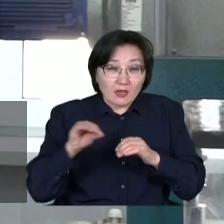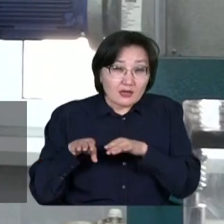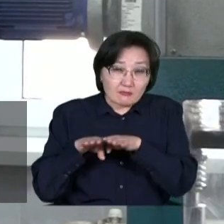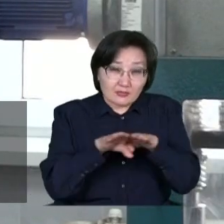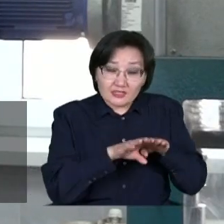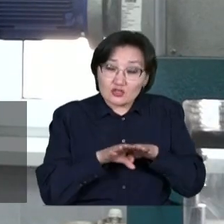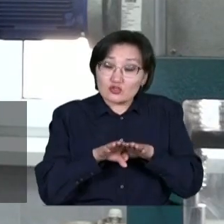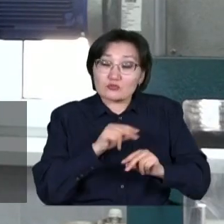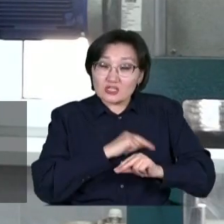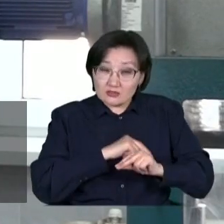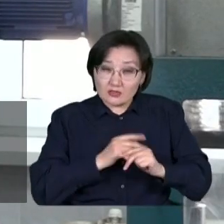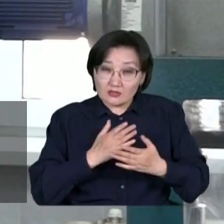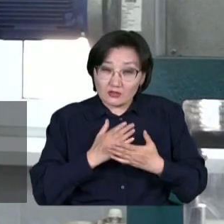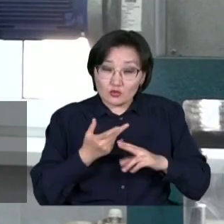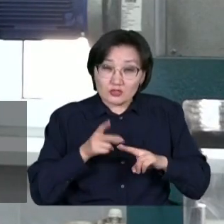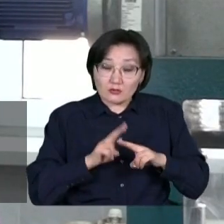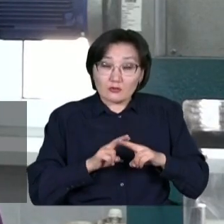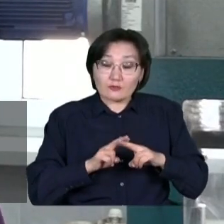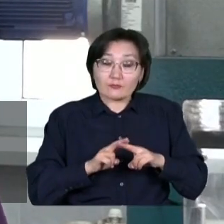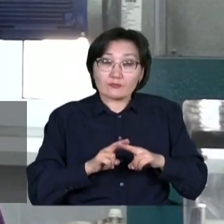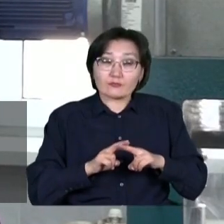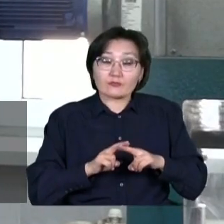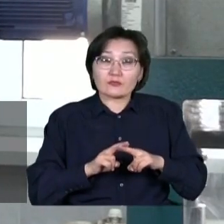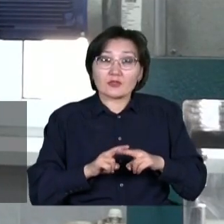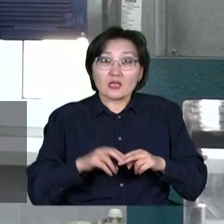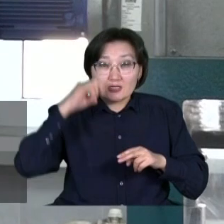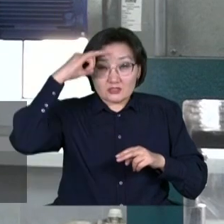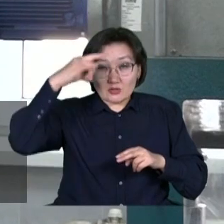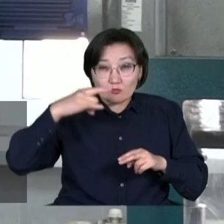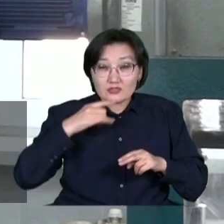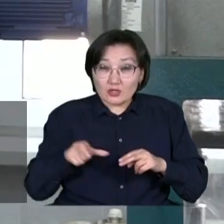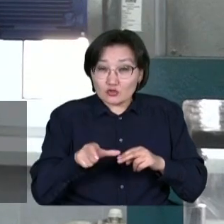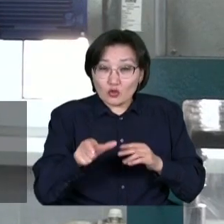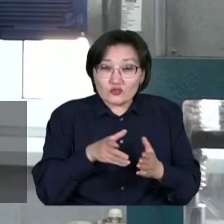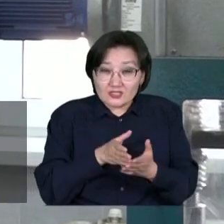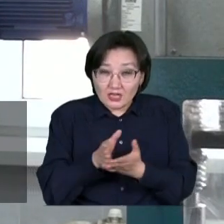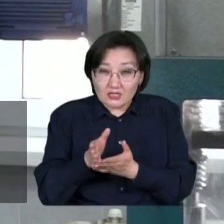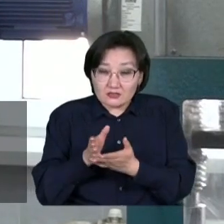жасайды. Осы жолымыздың, еліміздің